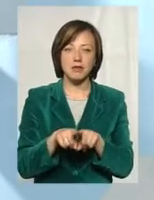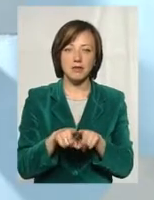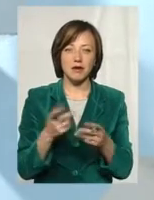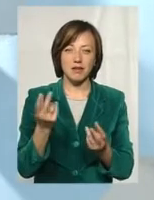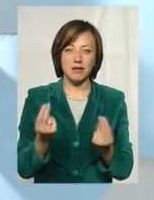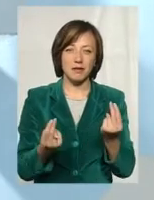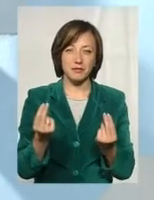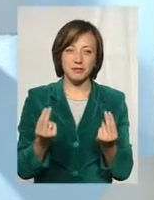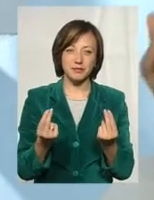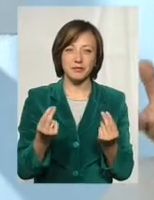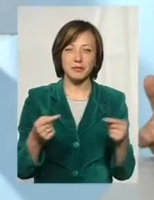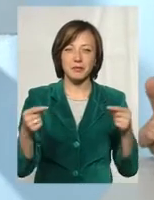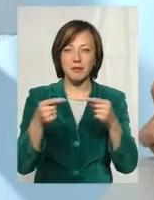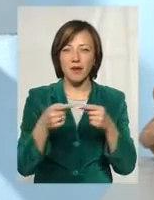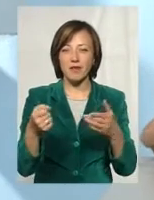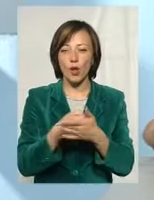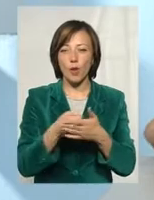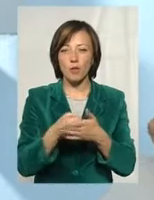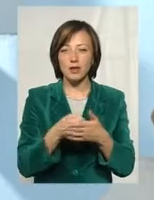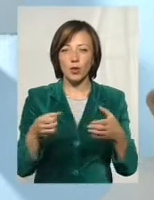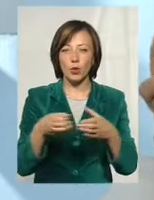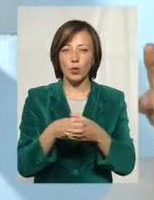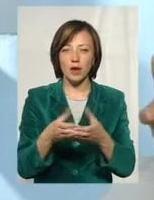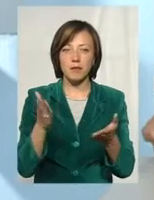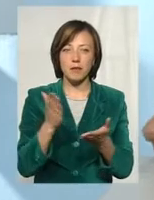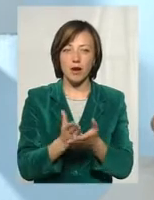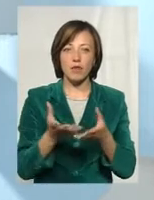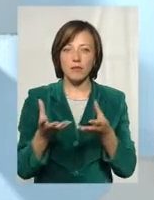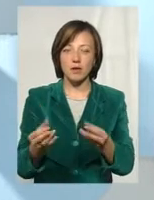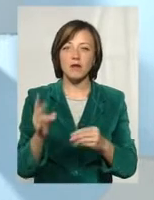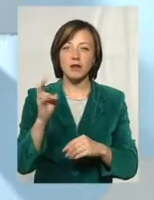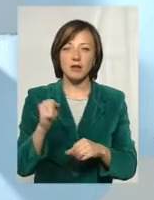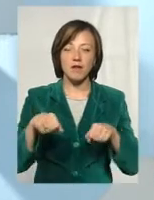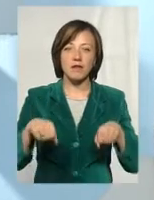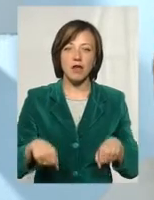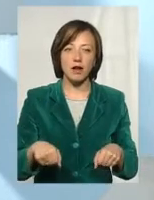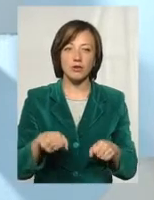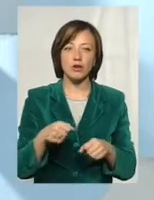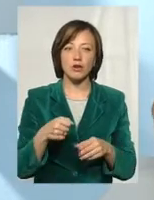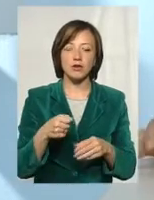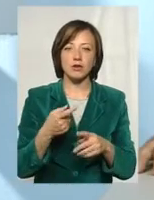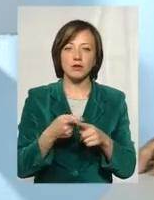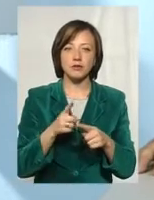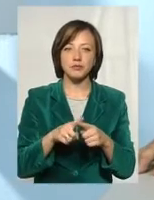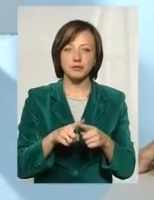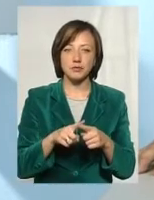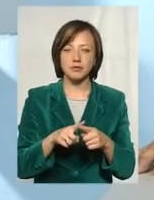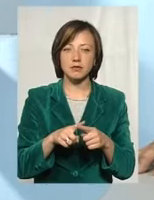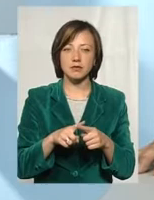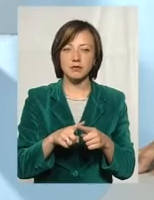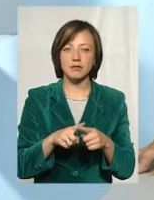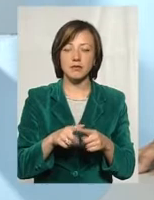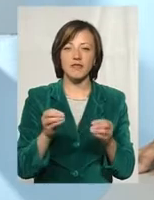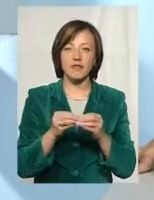певні круги, там лобістські круги, які мають вплив на владу. Вони йдуть по протореному